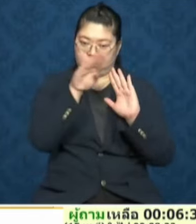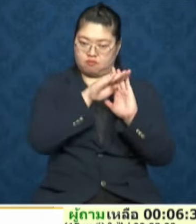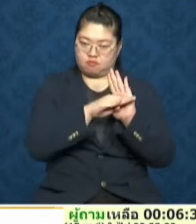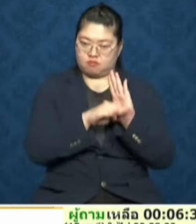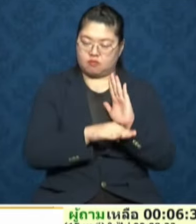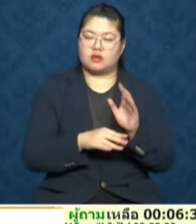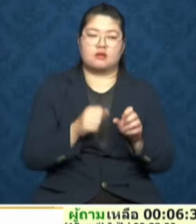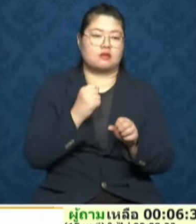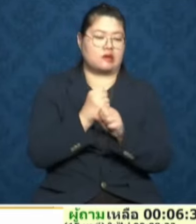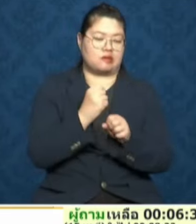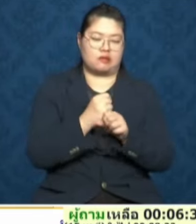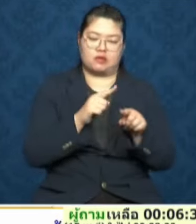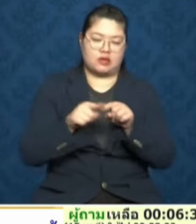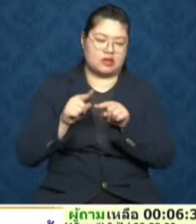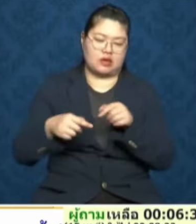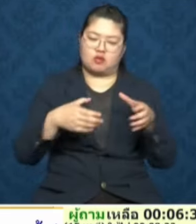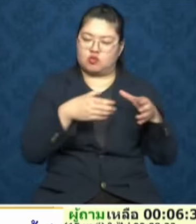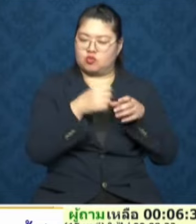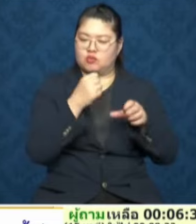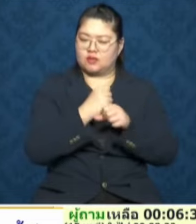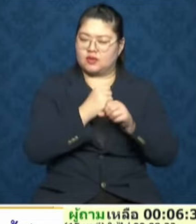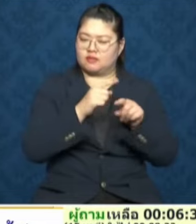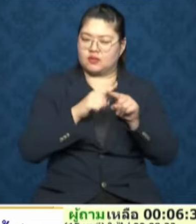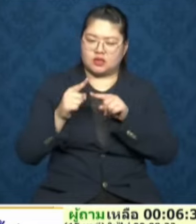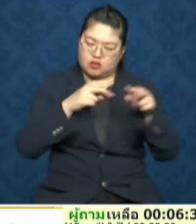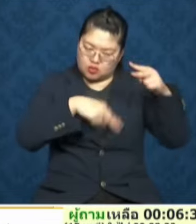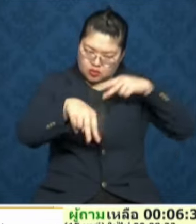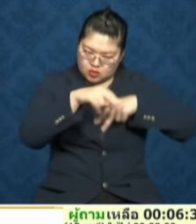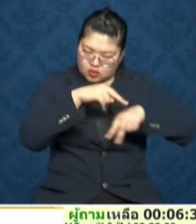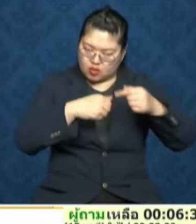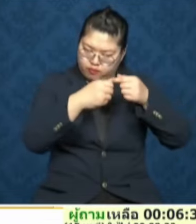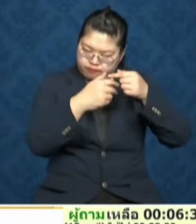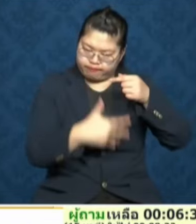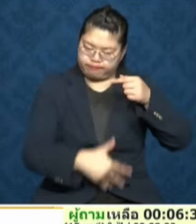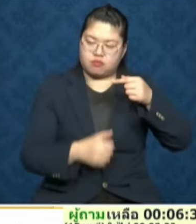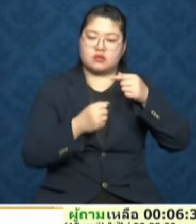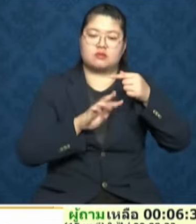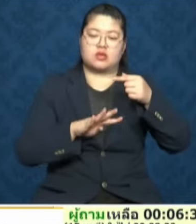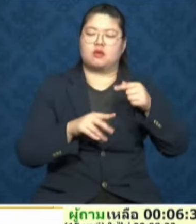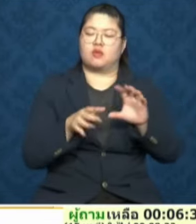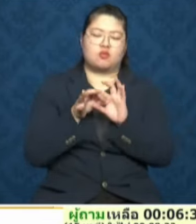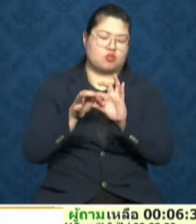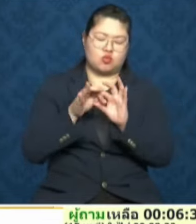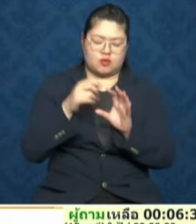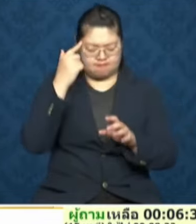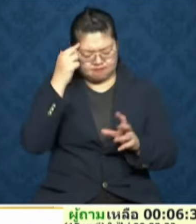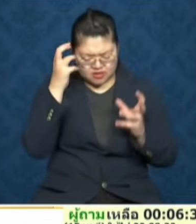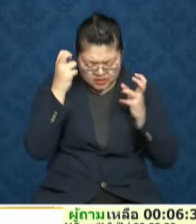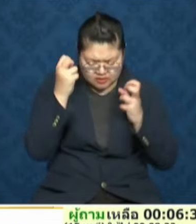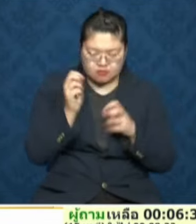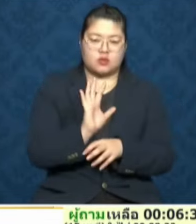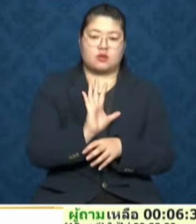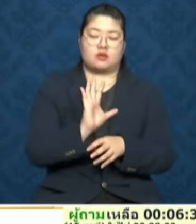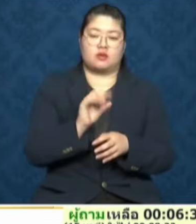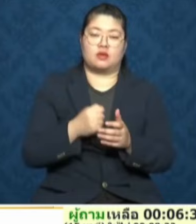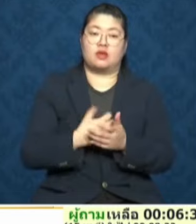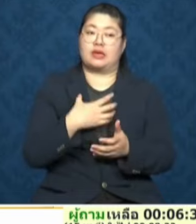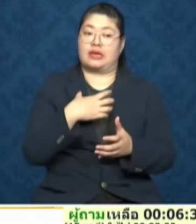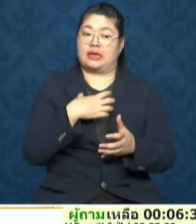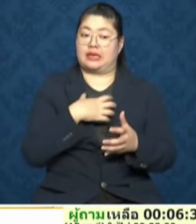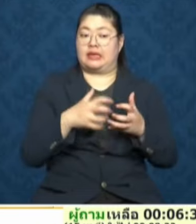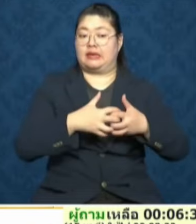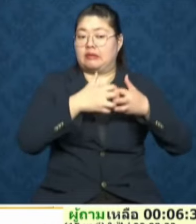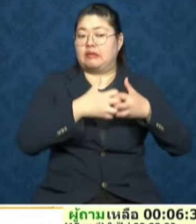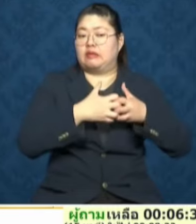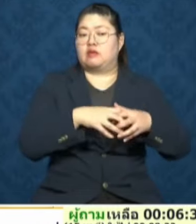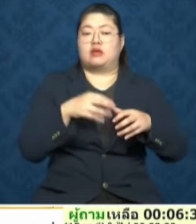ตอนและตองผ่านหนวยงานกวา 14 หน่วยงานเพราะฉะนั้นแล้วนะคะท่านพลายคามกงวลได้นะคะเรื่องนี้เราต้องการให้เหมองอยู่คู่